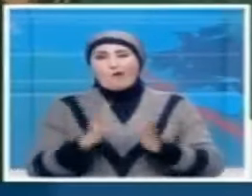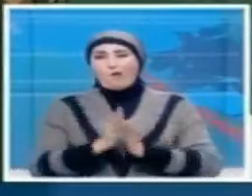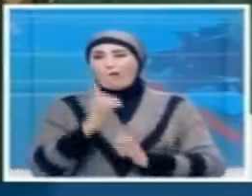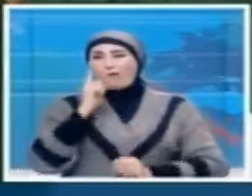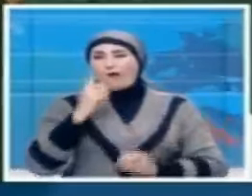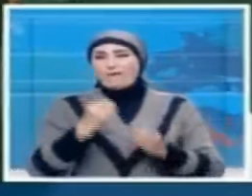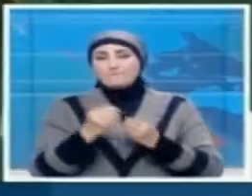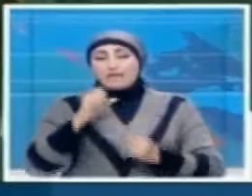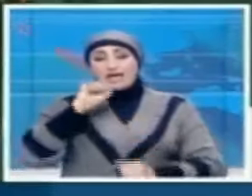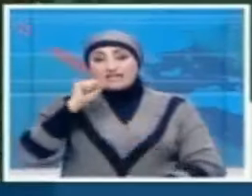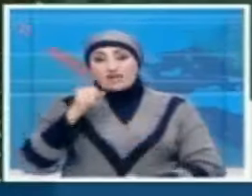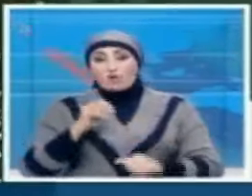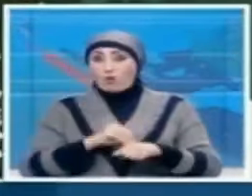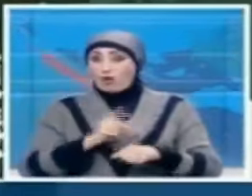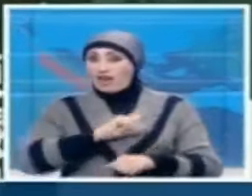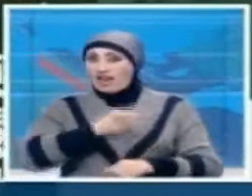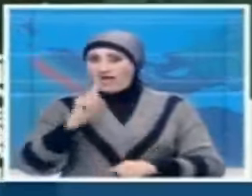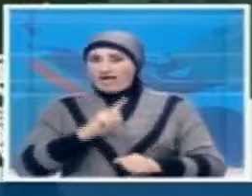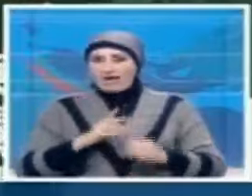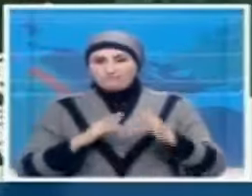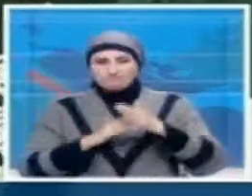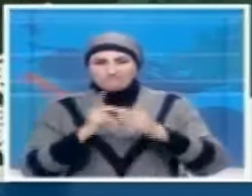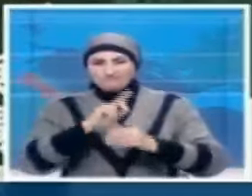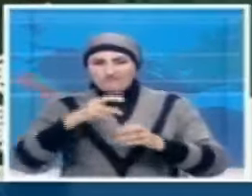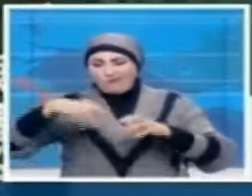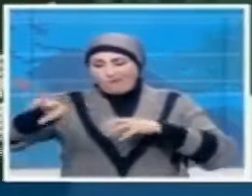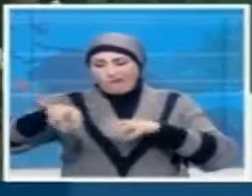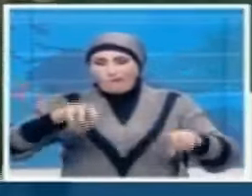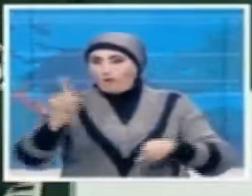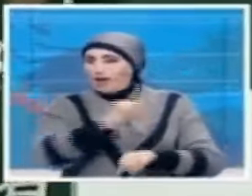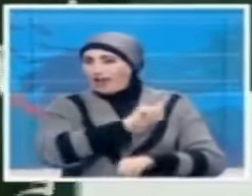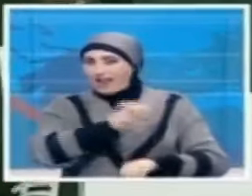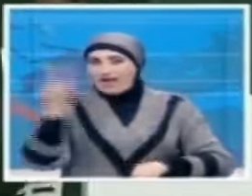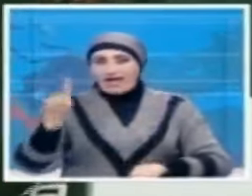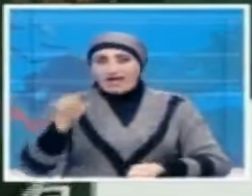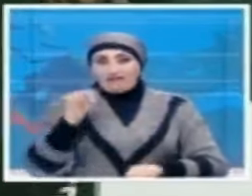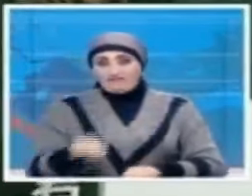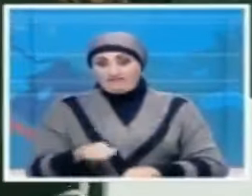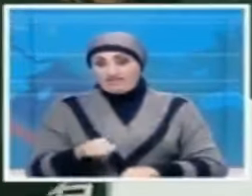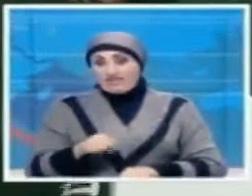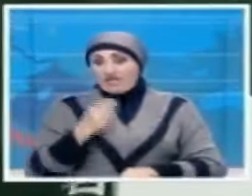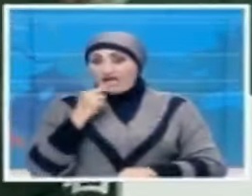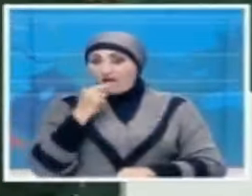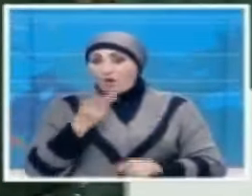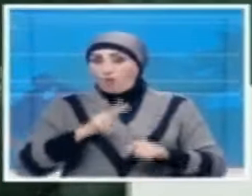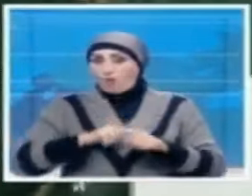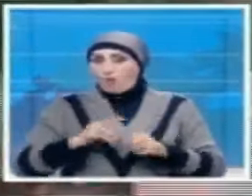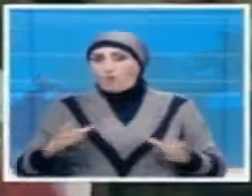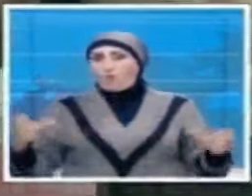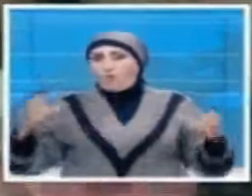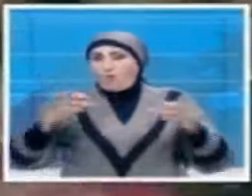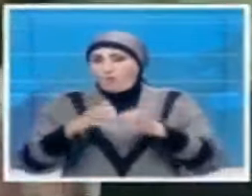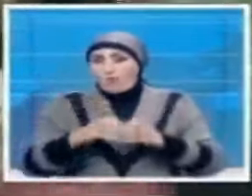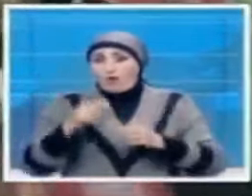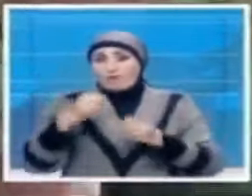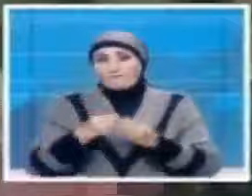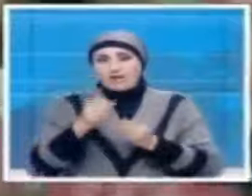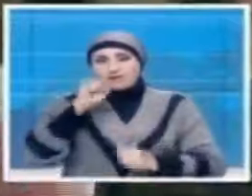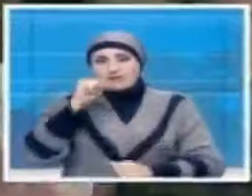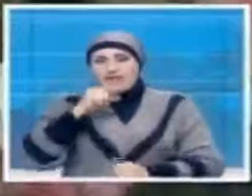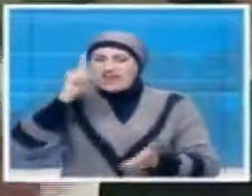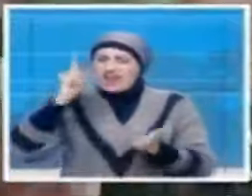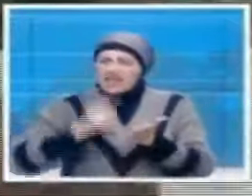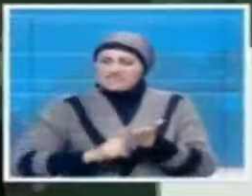تايوان، وشددت على معارضتها لأي إجراءات انفصالية من تايبي مؤكدة أن إعادة التوحيد مع